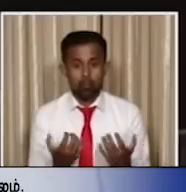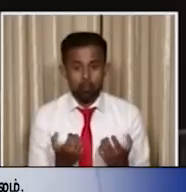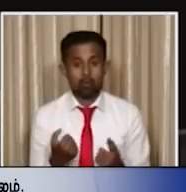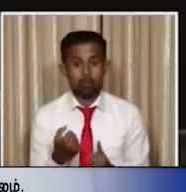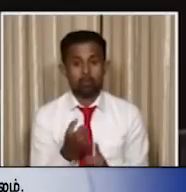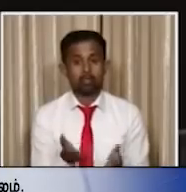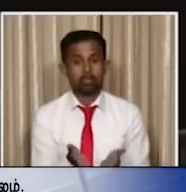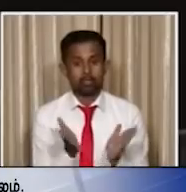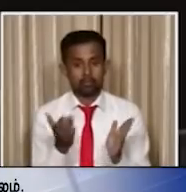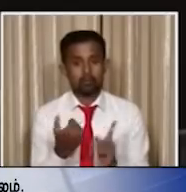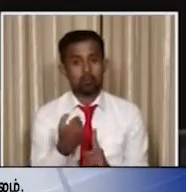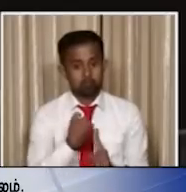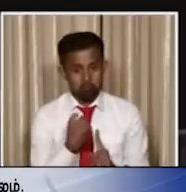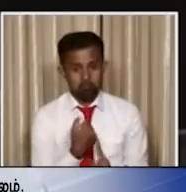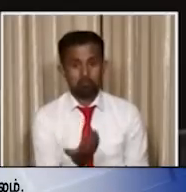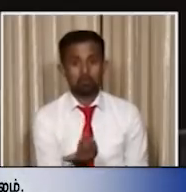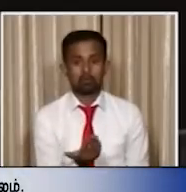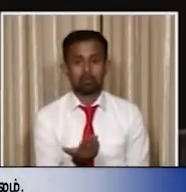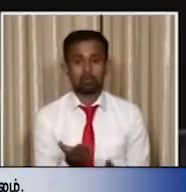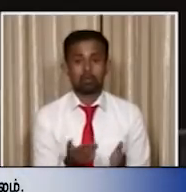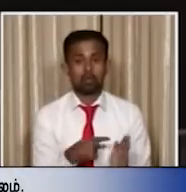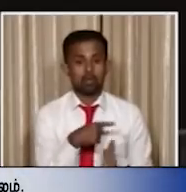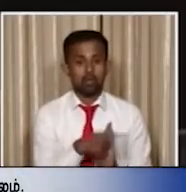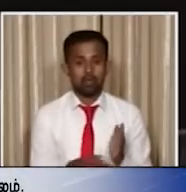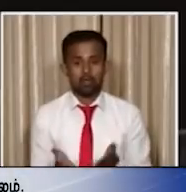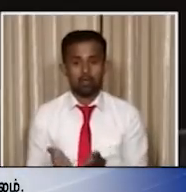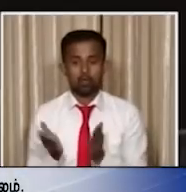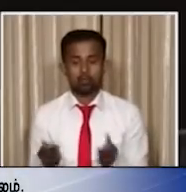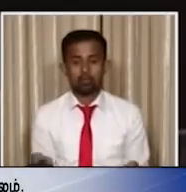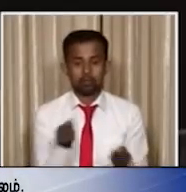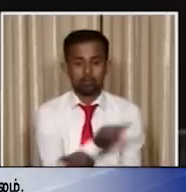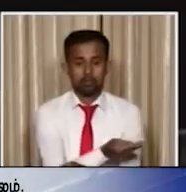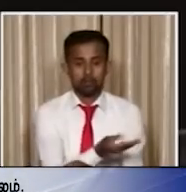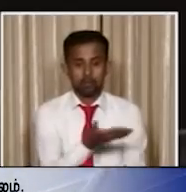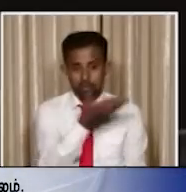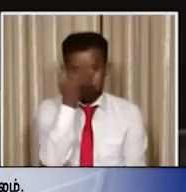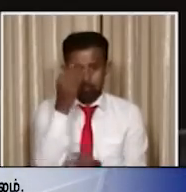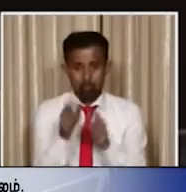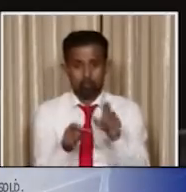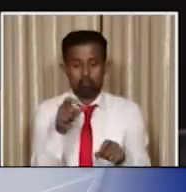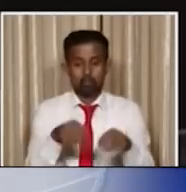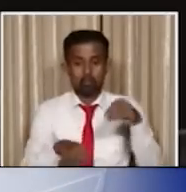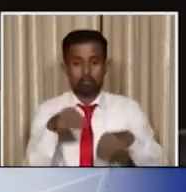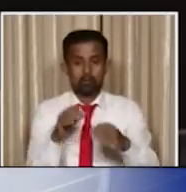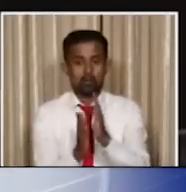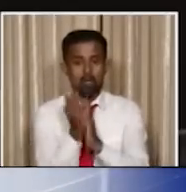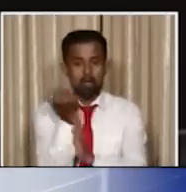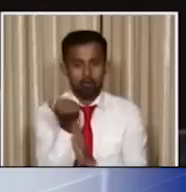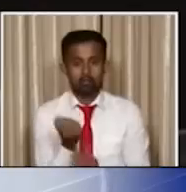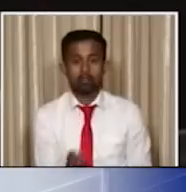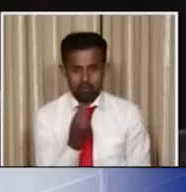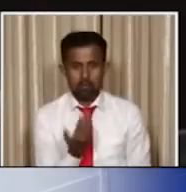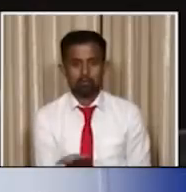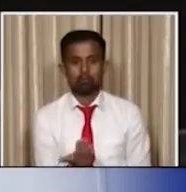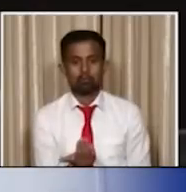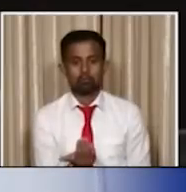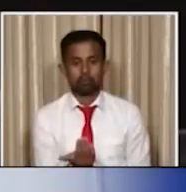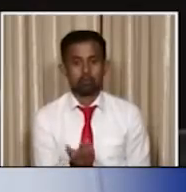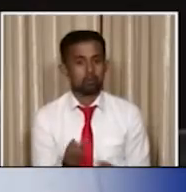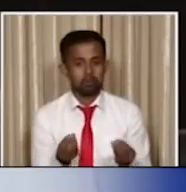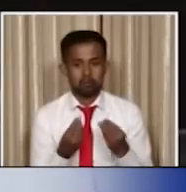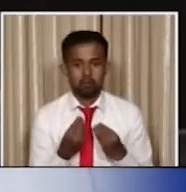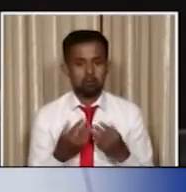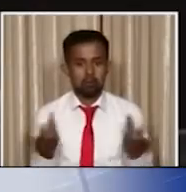கொடுக்க வேண்டும். இலங்கை இந்திய ஒப்பந்தத்தின் பிரகாரம் தமிழர்களுடைய அந்த அரசியல் உரிமைகள் வழங்கப்பட்டிருக்க வேண்டும். அது வழங்கப்படவில்லை. ஜே